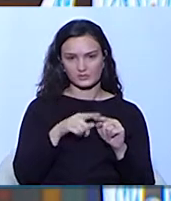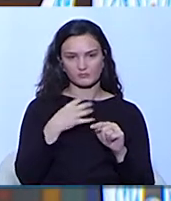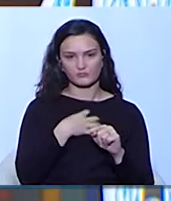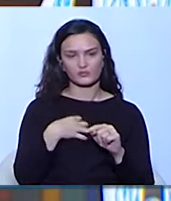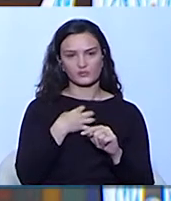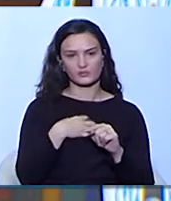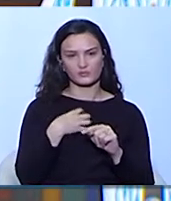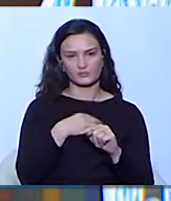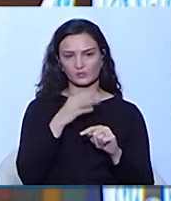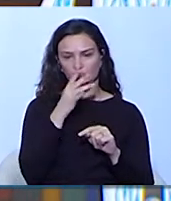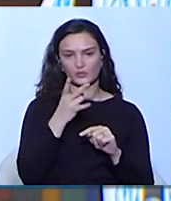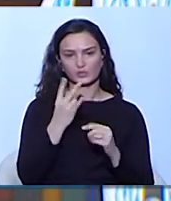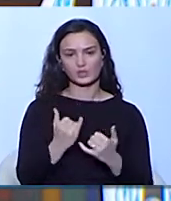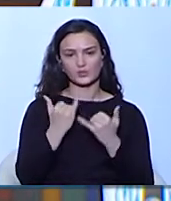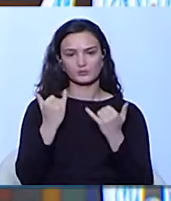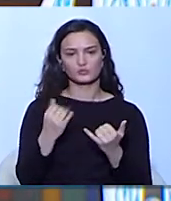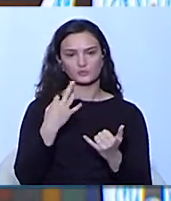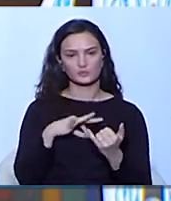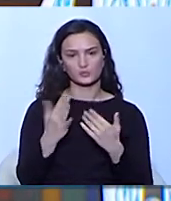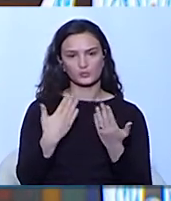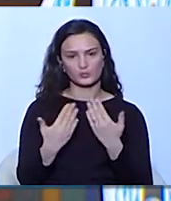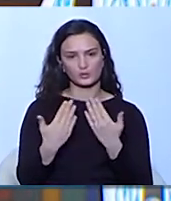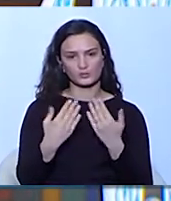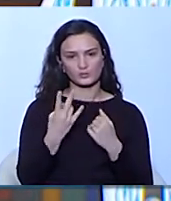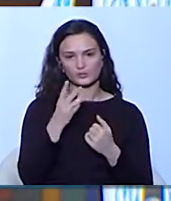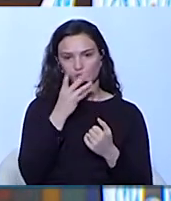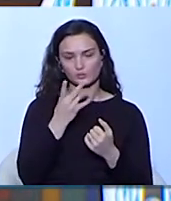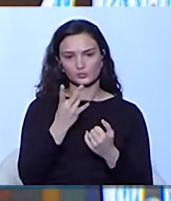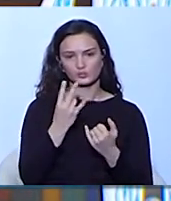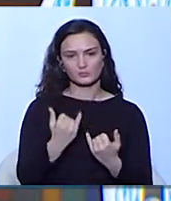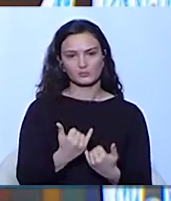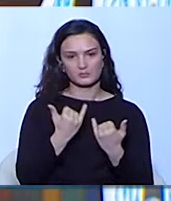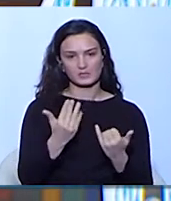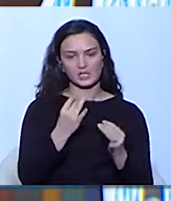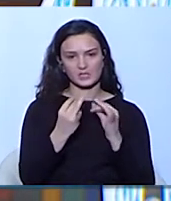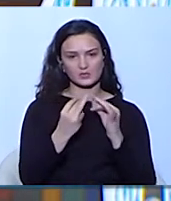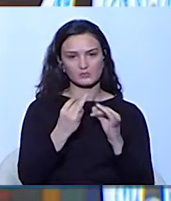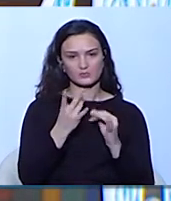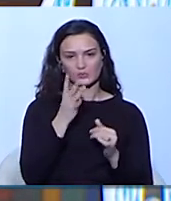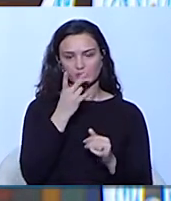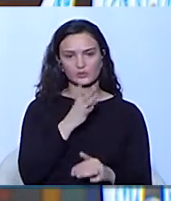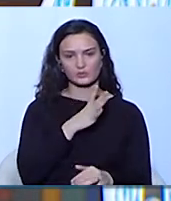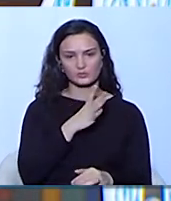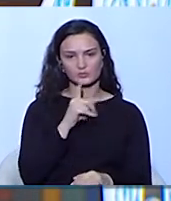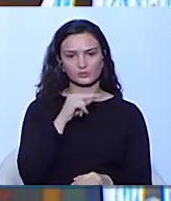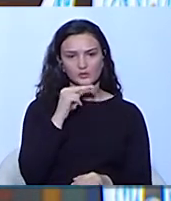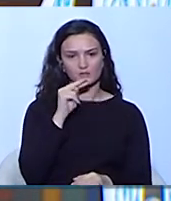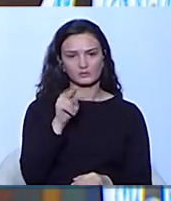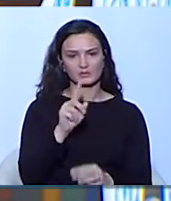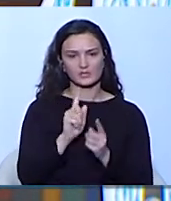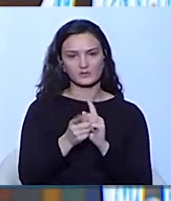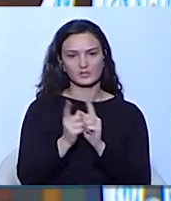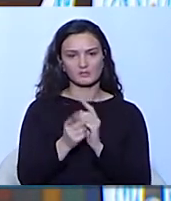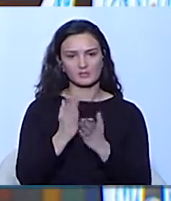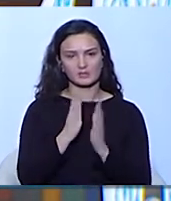ძალიან მნიშვნელოვანი. დრო უნდა დაუთმოს შვილთან ურთიერთობას, დრო უნდა დაუთმოს მასთან გასაუბრებას, დრო უნდა კონდეს, რომ დააკვირდეს, რა